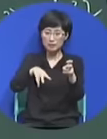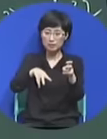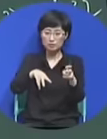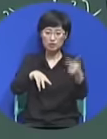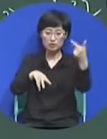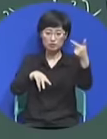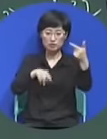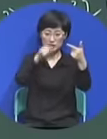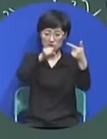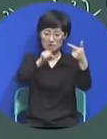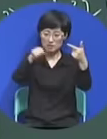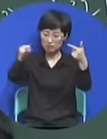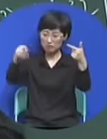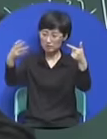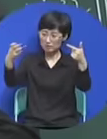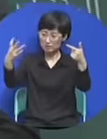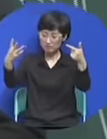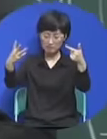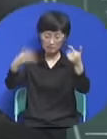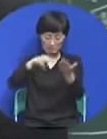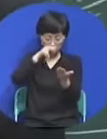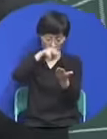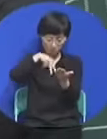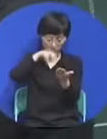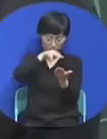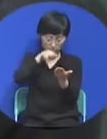싹 볼 수 있어요.